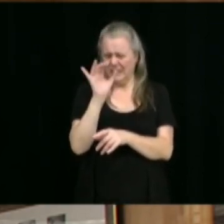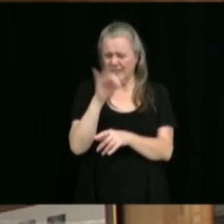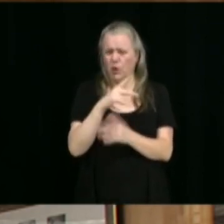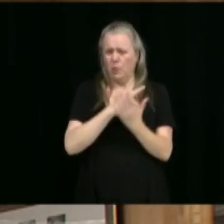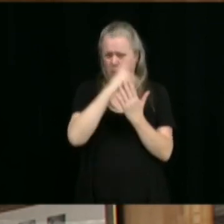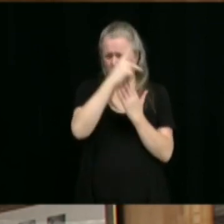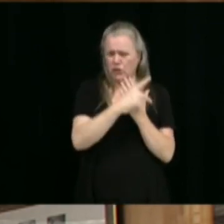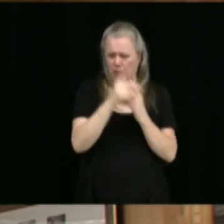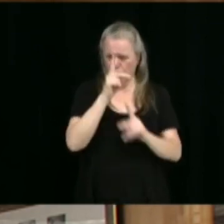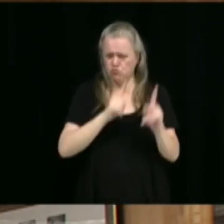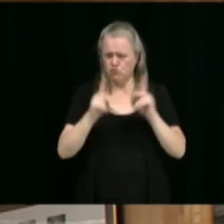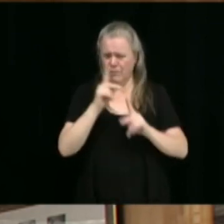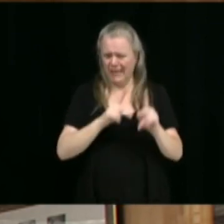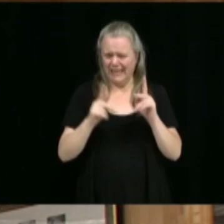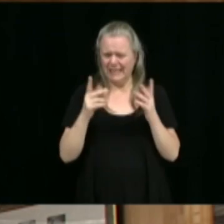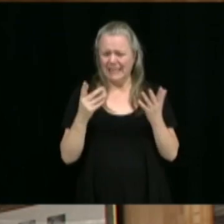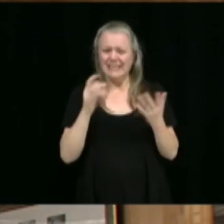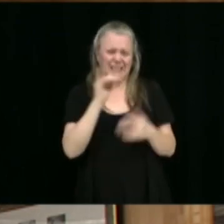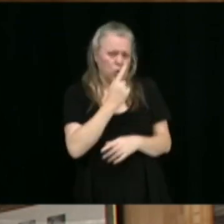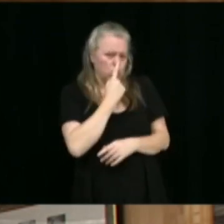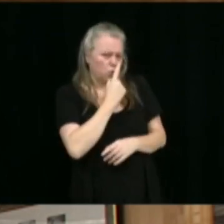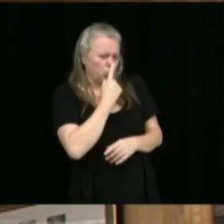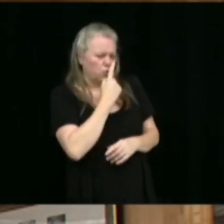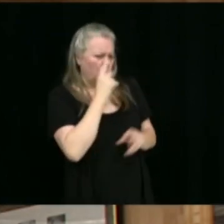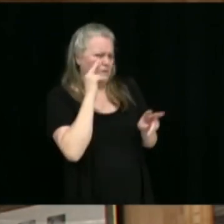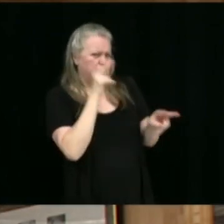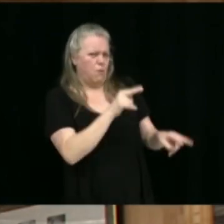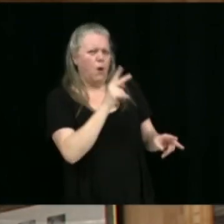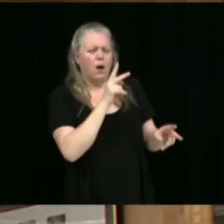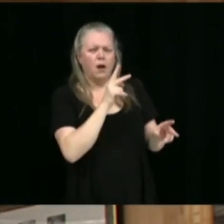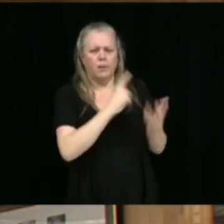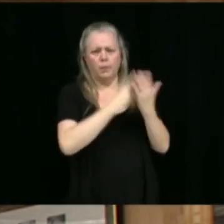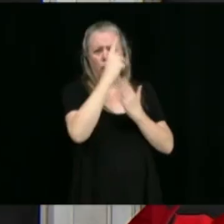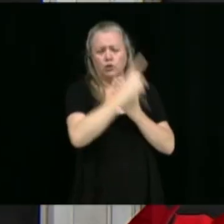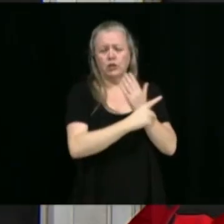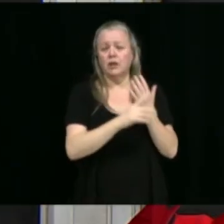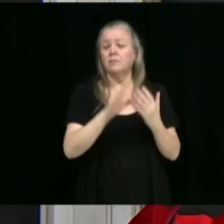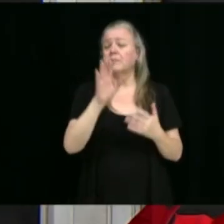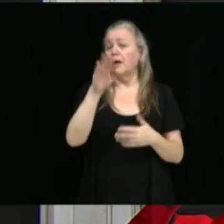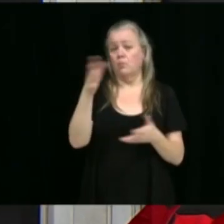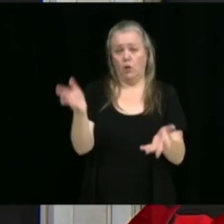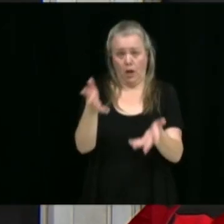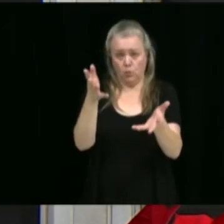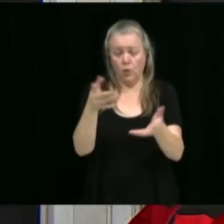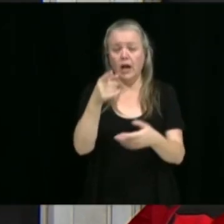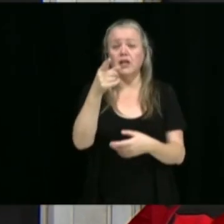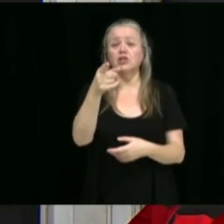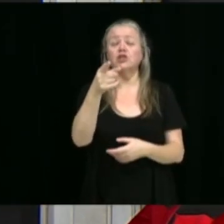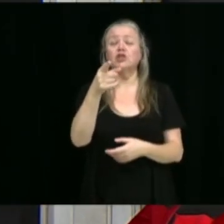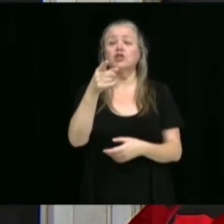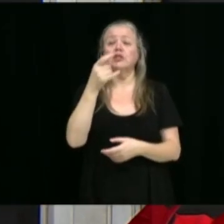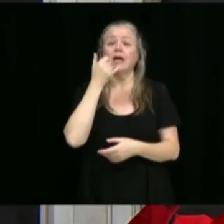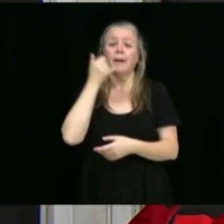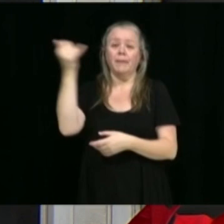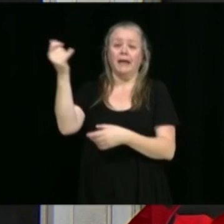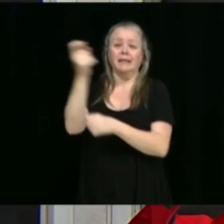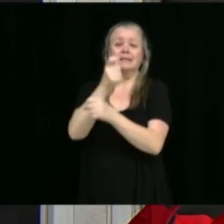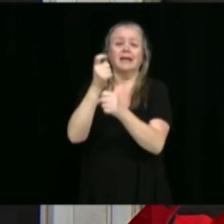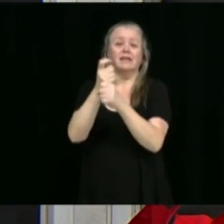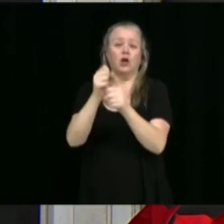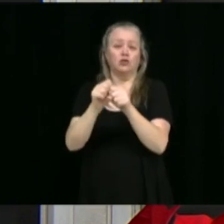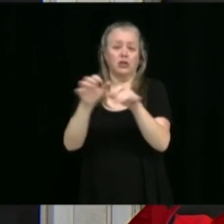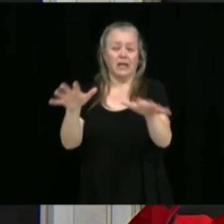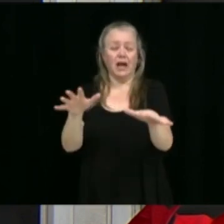en lien avec ça? Est-ce que si on est curieux de voir un peu les... Oui, bien, même, je vous inviterais à carrément appeler le directeur